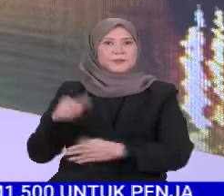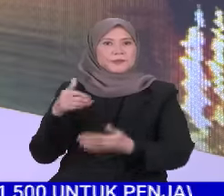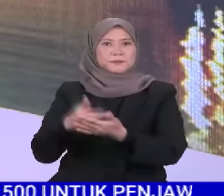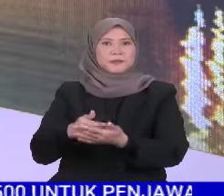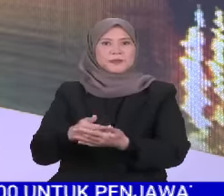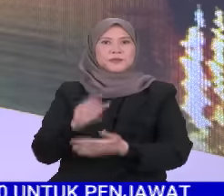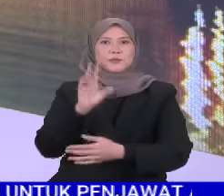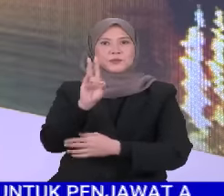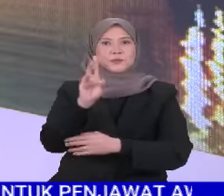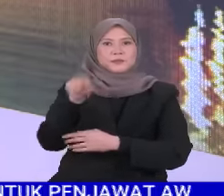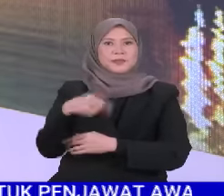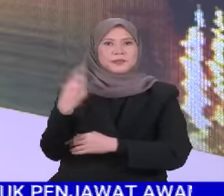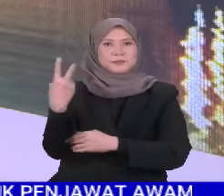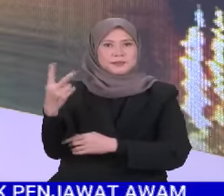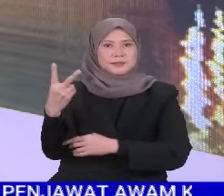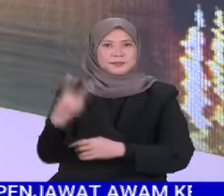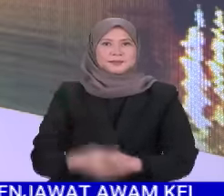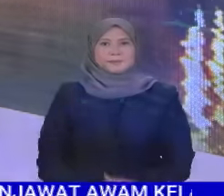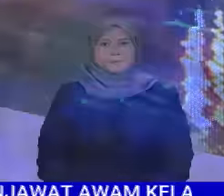7 Desember